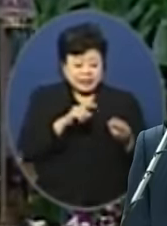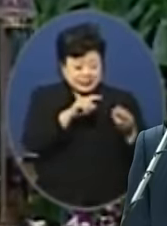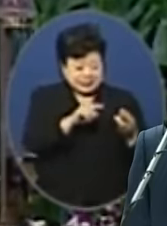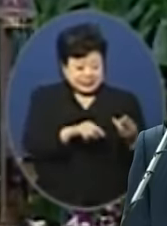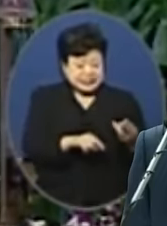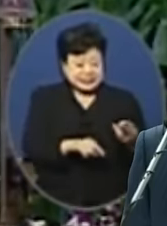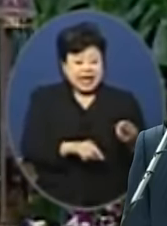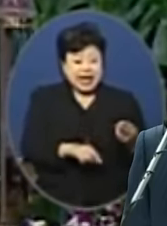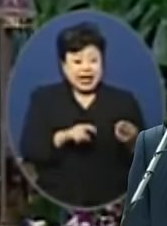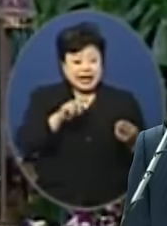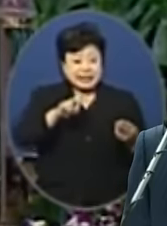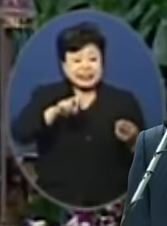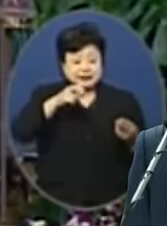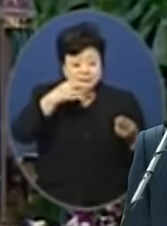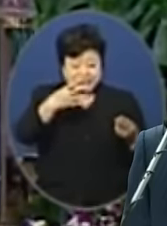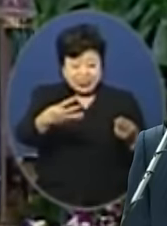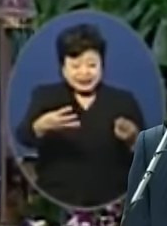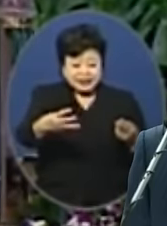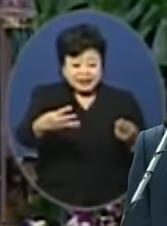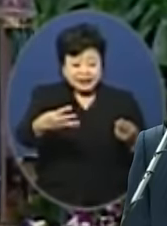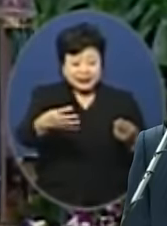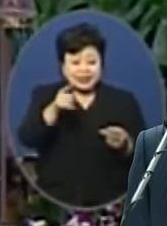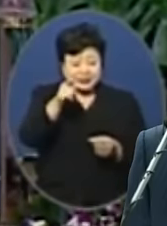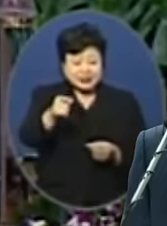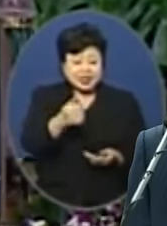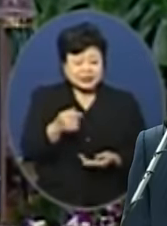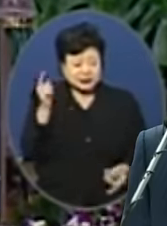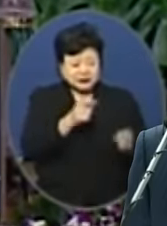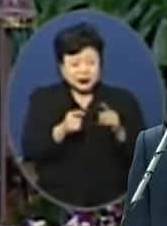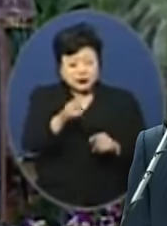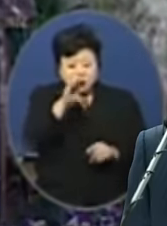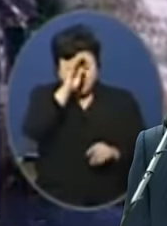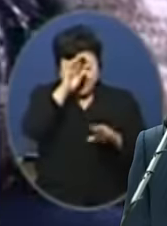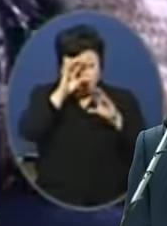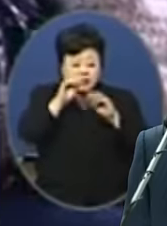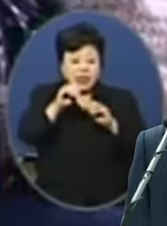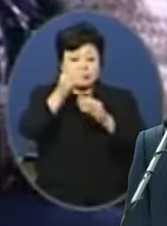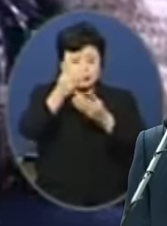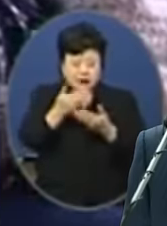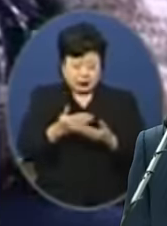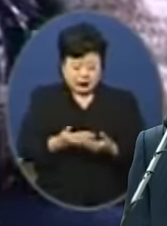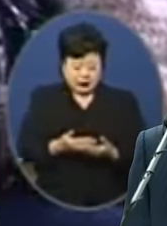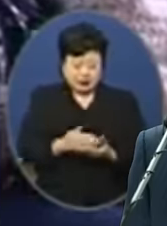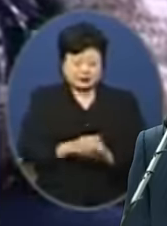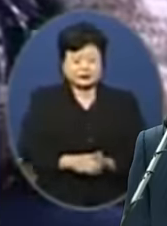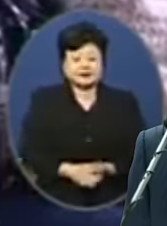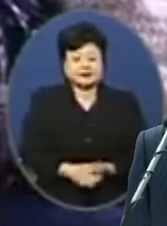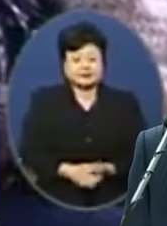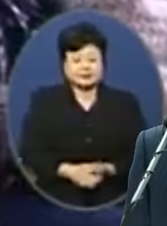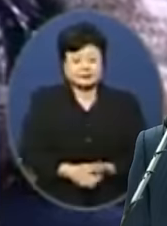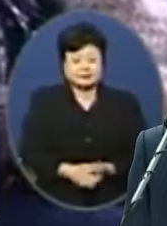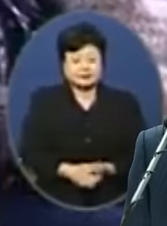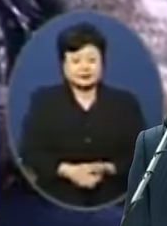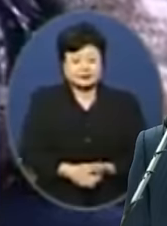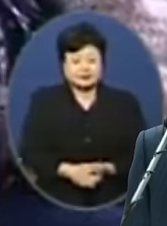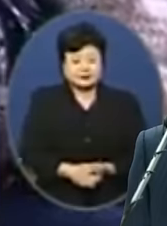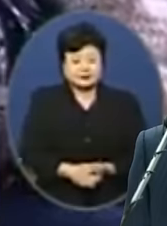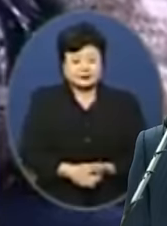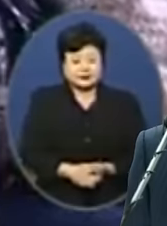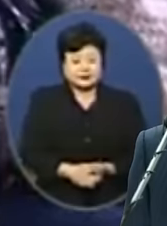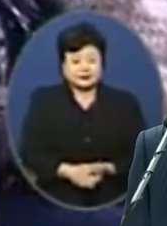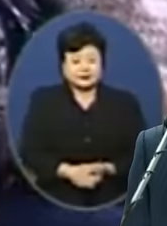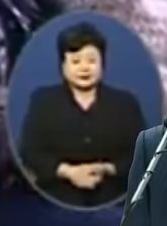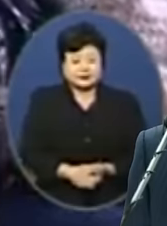24절에 한번 같이 읽으십시다. 그가 채찍에 맞음으로 너희는 나음을 얻었나니.